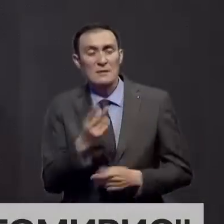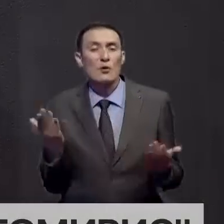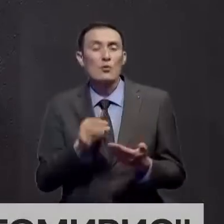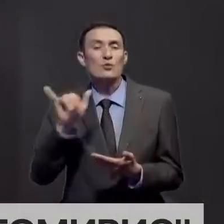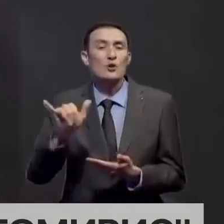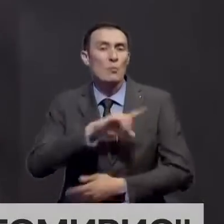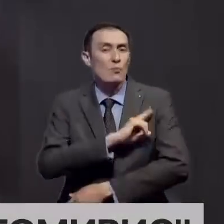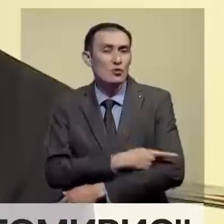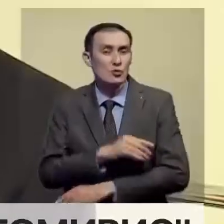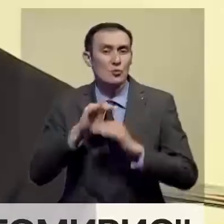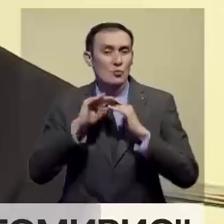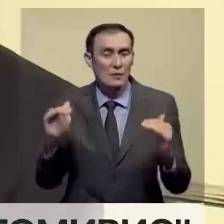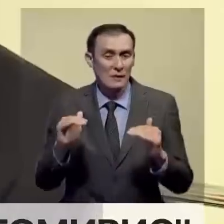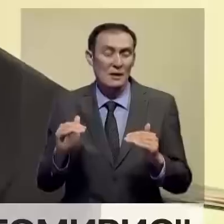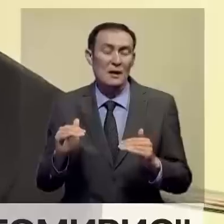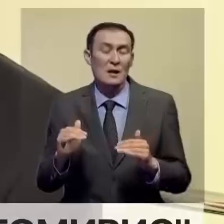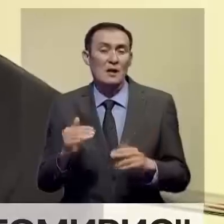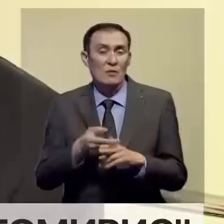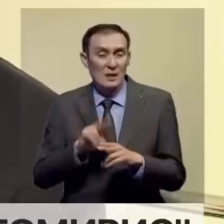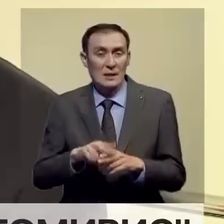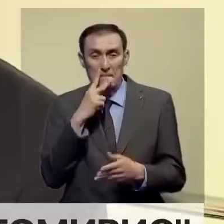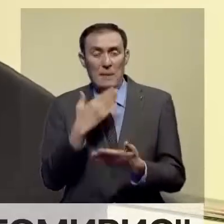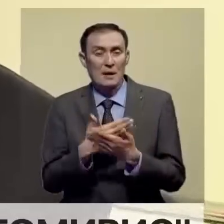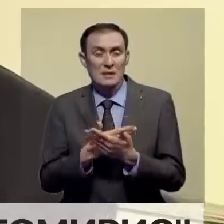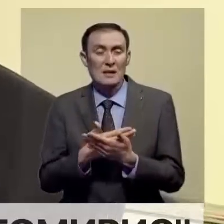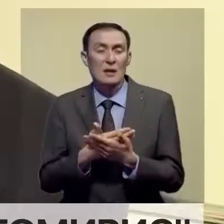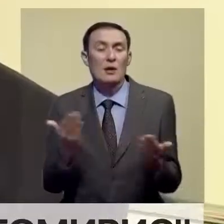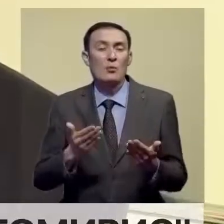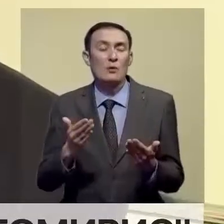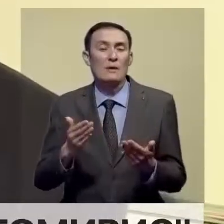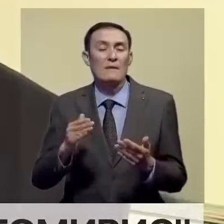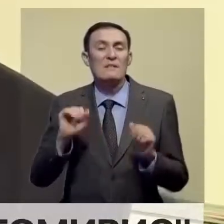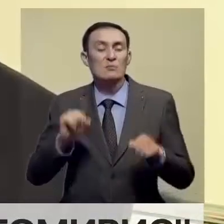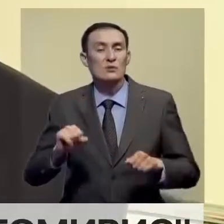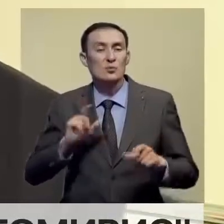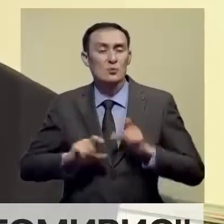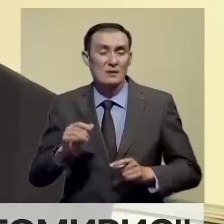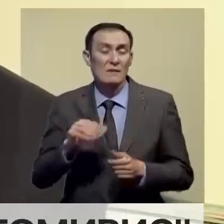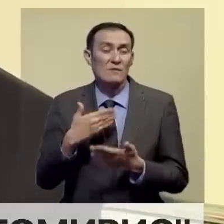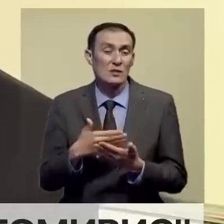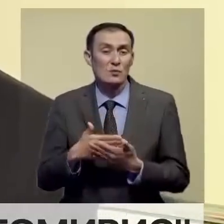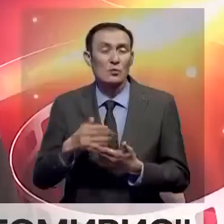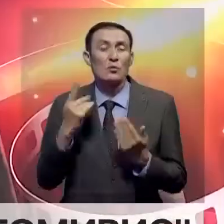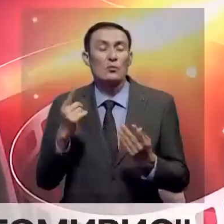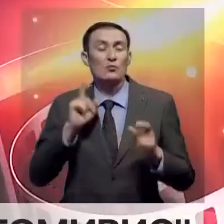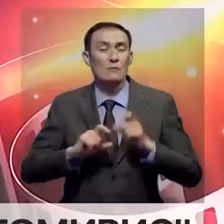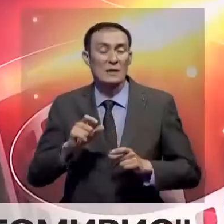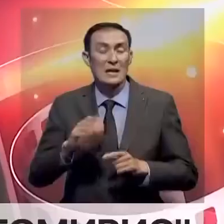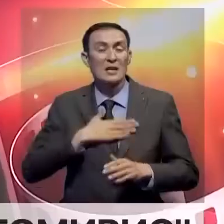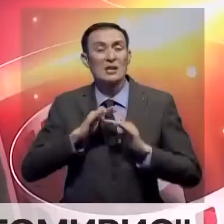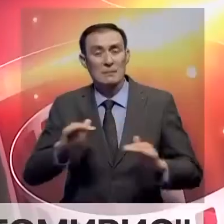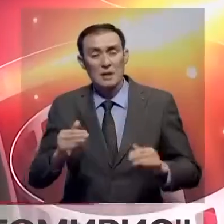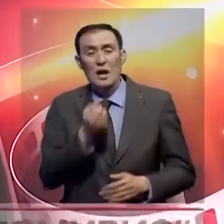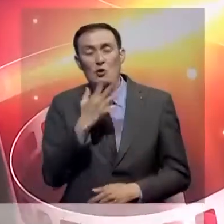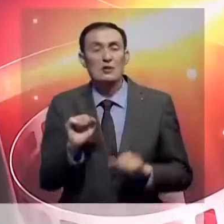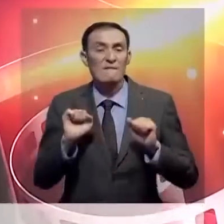у них мощный уровень. И киносфера – это показатель все-таки уровня студентов и, в частности, вот университетов. Для студентов очень